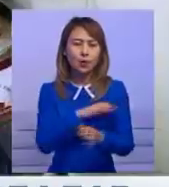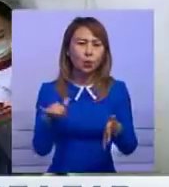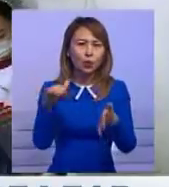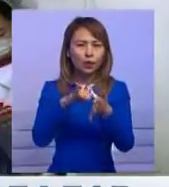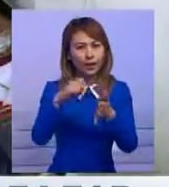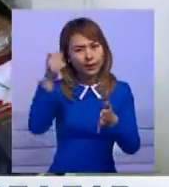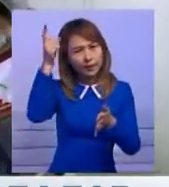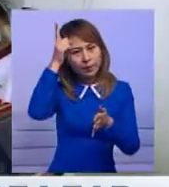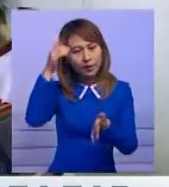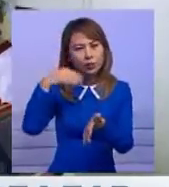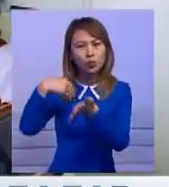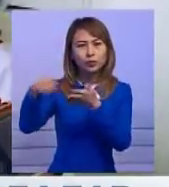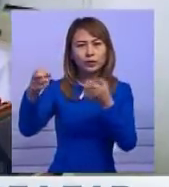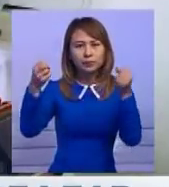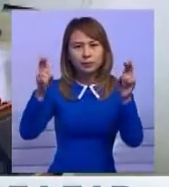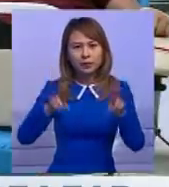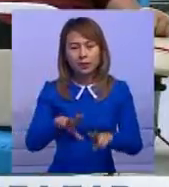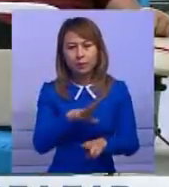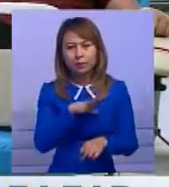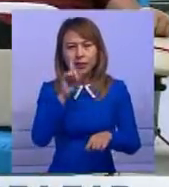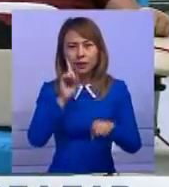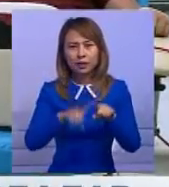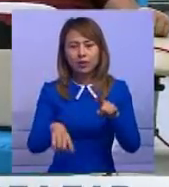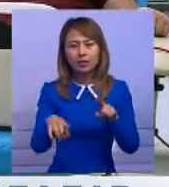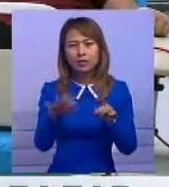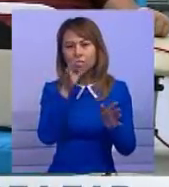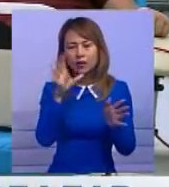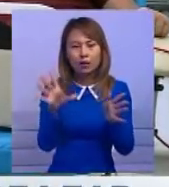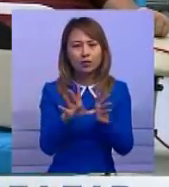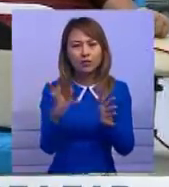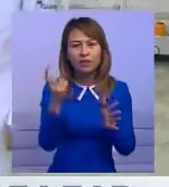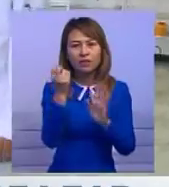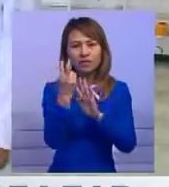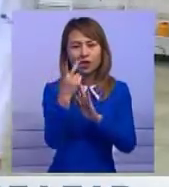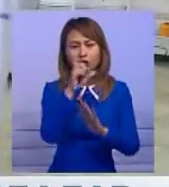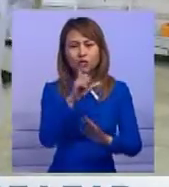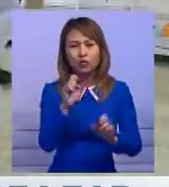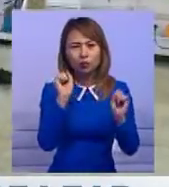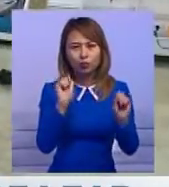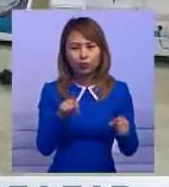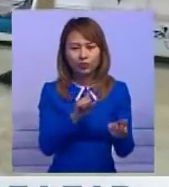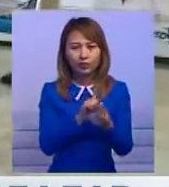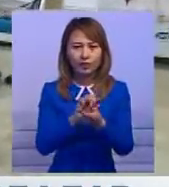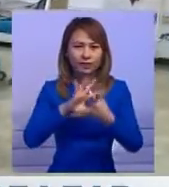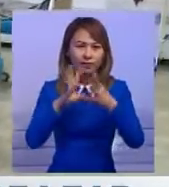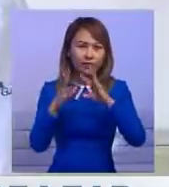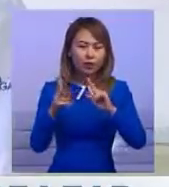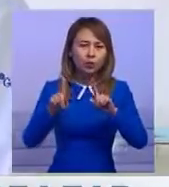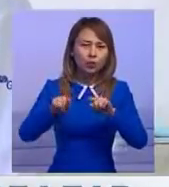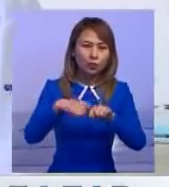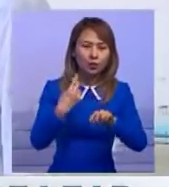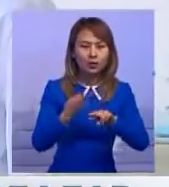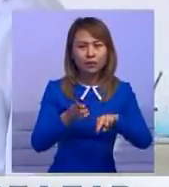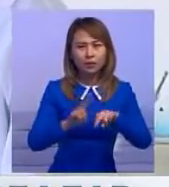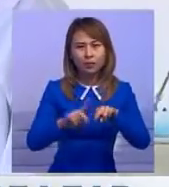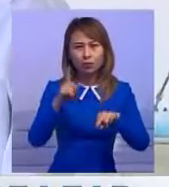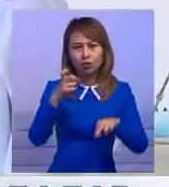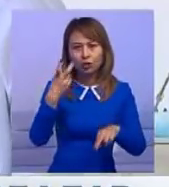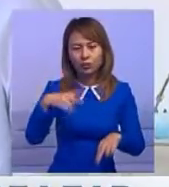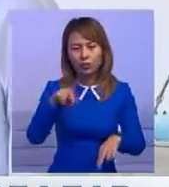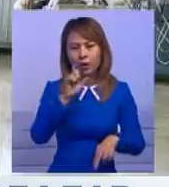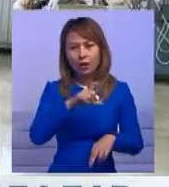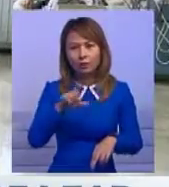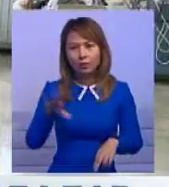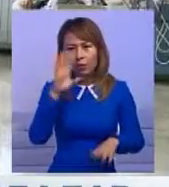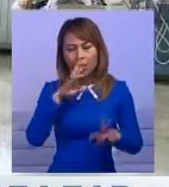Германиядан арнайы алдырылған. Ол бір мезетте 12 науқасқа қызмет көрсетеді. Бүгінде мұнайлы өңірде бүйрек жұмысының бұзылуынан 120 адам зардап шегеді. Олар